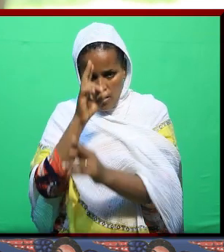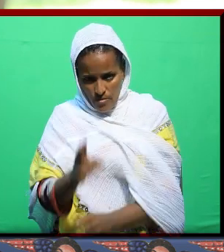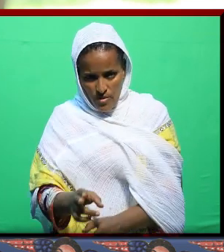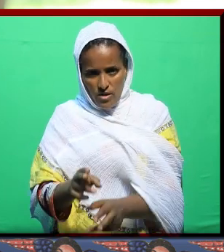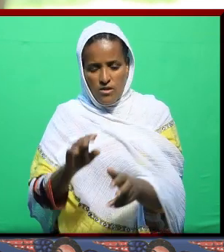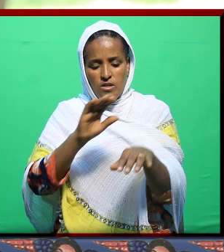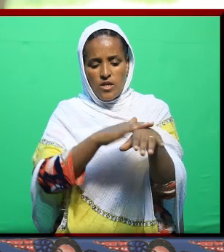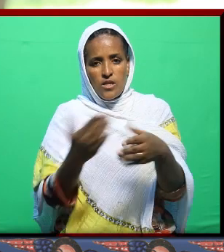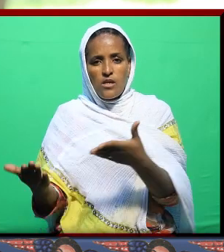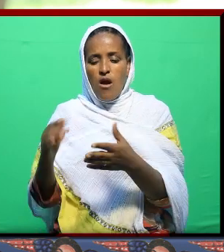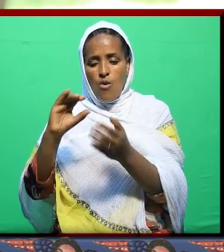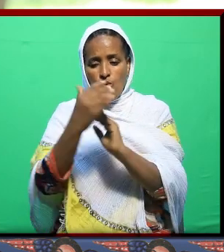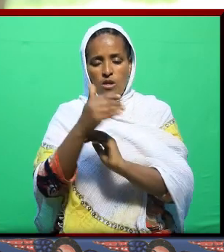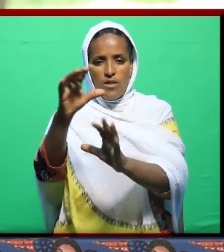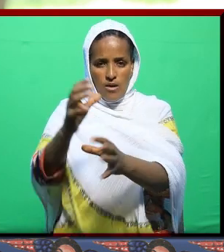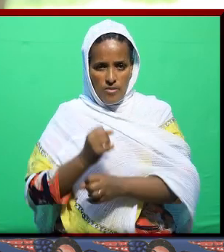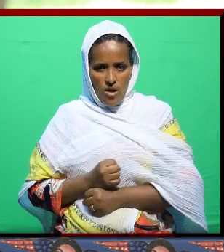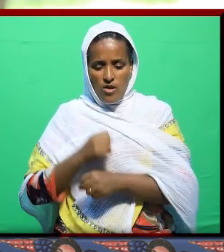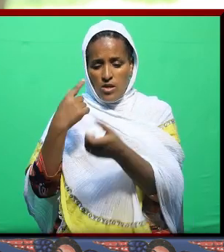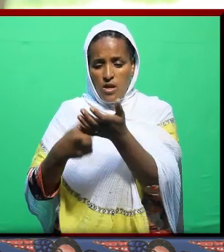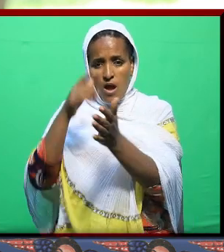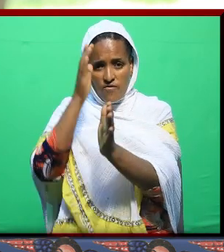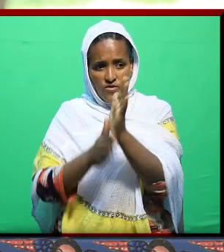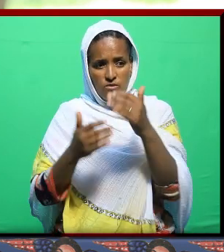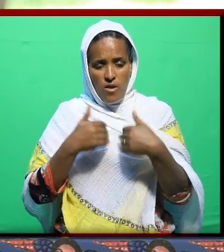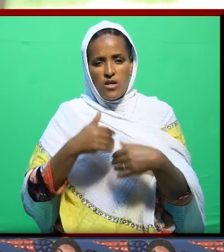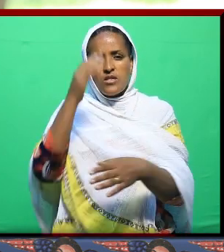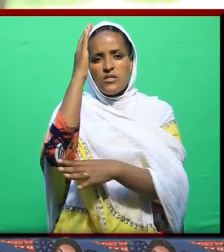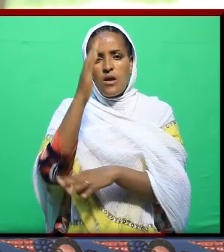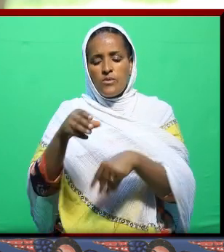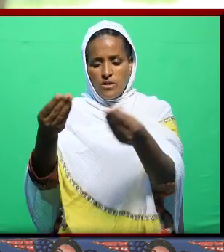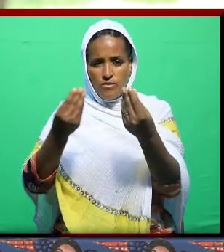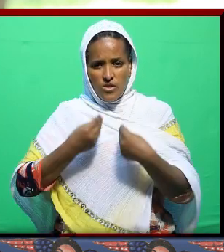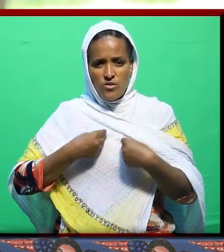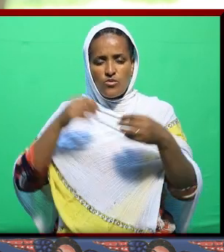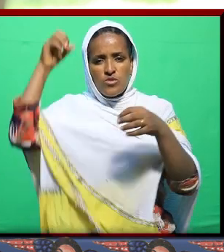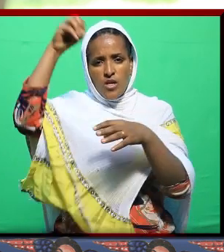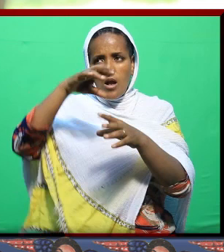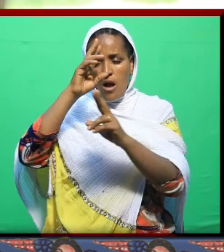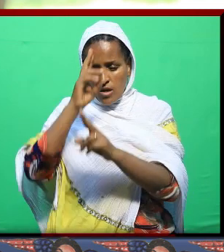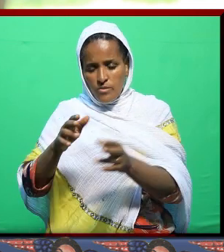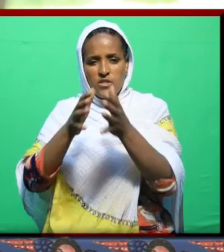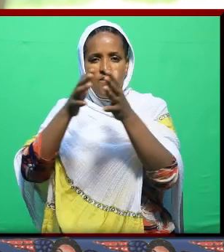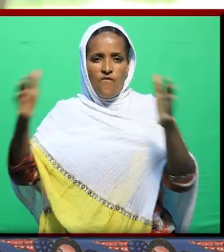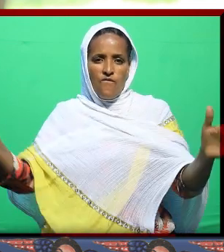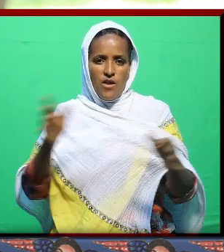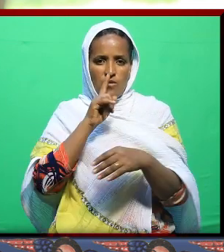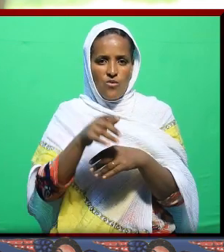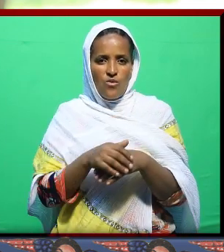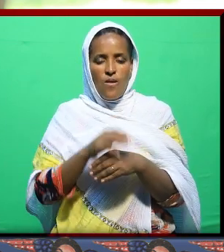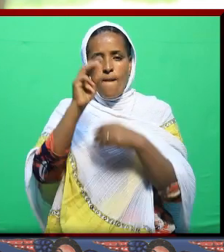በአግባብ ካከበረ እንግዲህ አሁን ተቀብላችሁኛል ብሎ ያንን ከፈጸመ እግዚአብሔር የሚሰጠው ጸጋው ክብሩ ሰፊ ነው